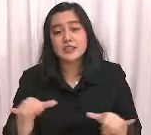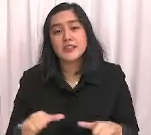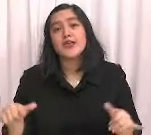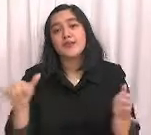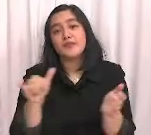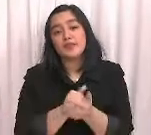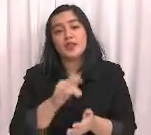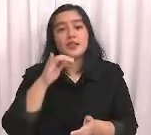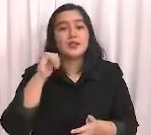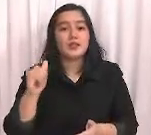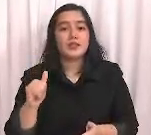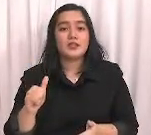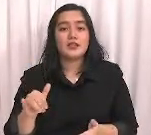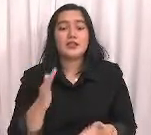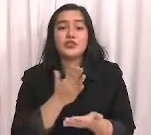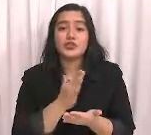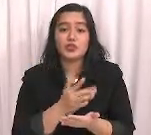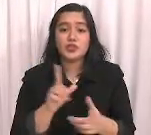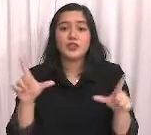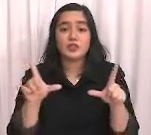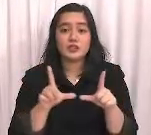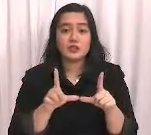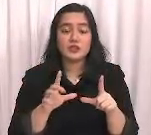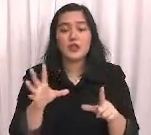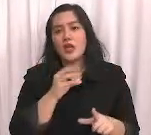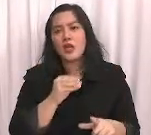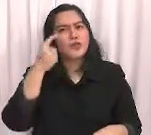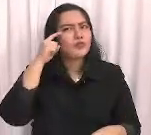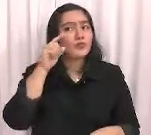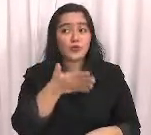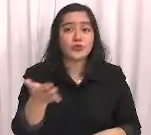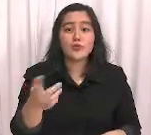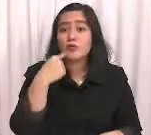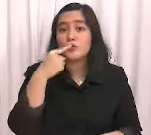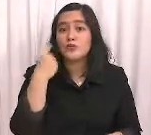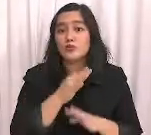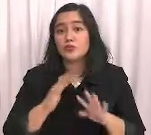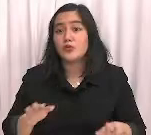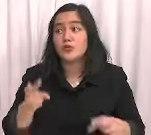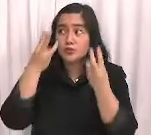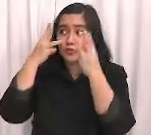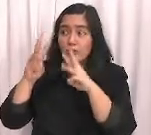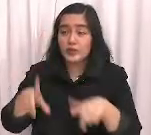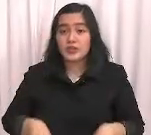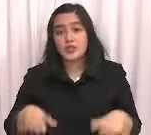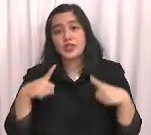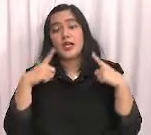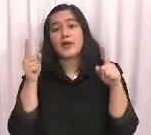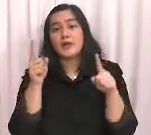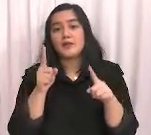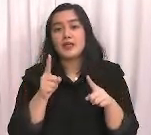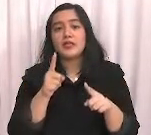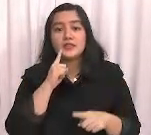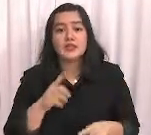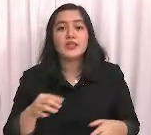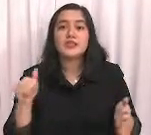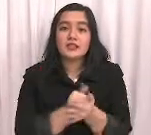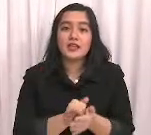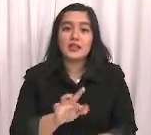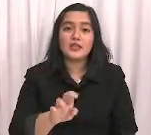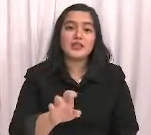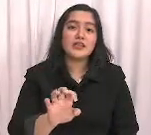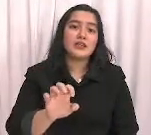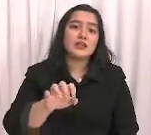hindi nakapakinig, i-review po nila. Yes. At i-watch uli nila. At ako iniiwala, mga kapatid, na